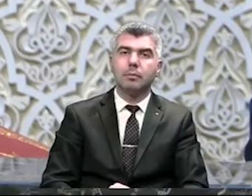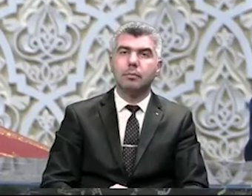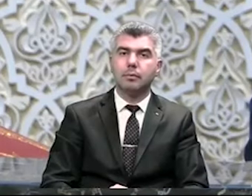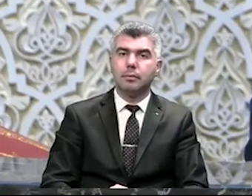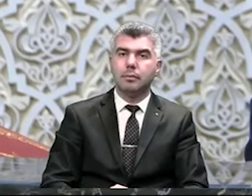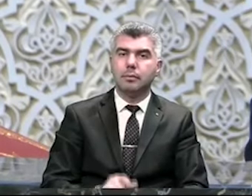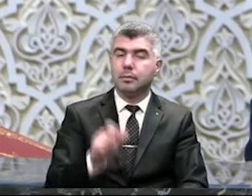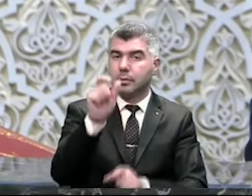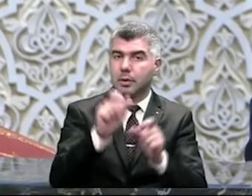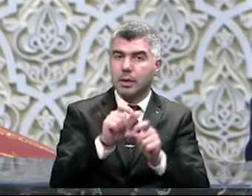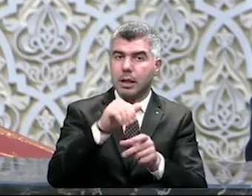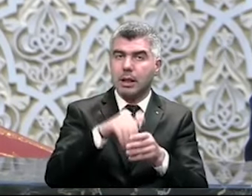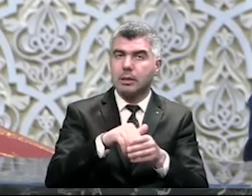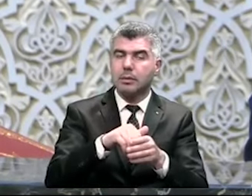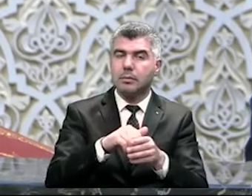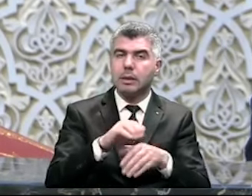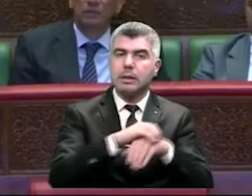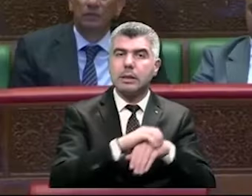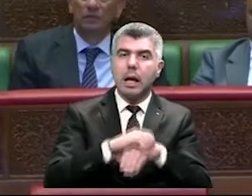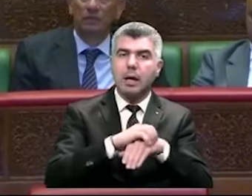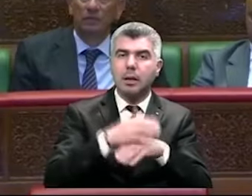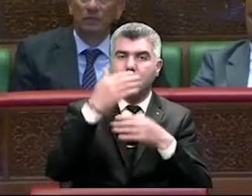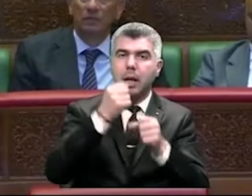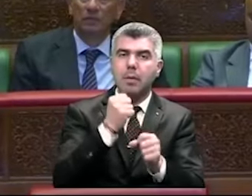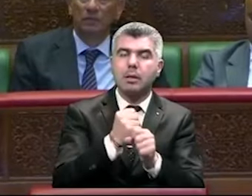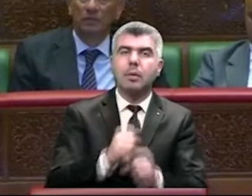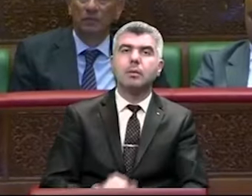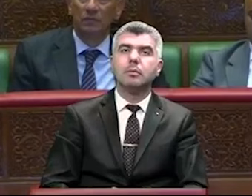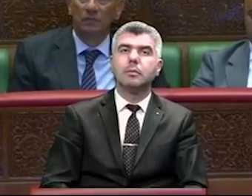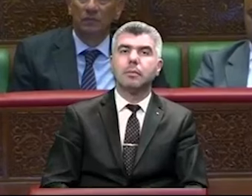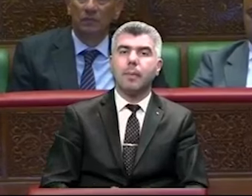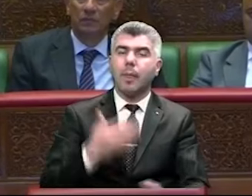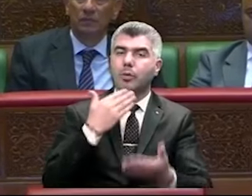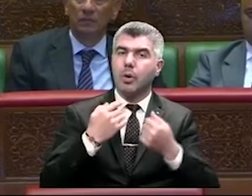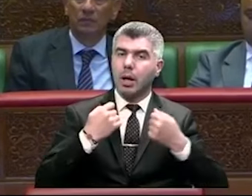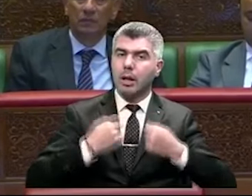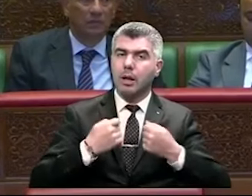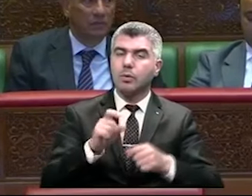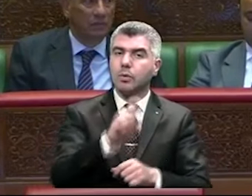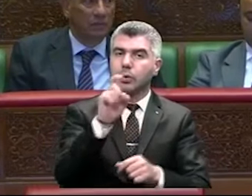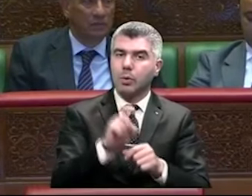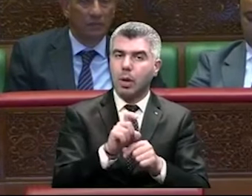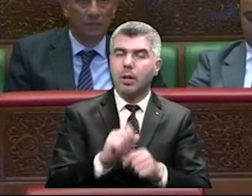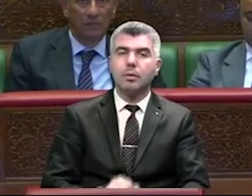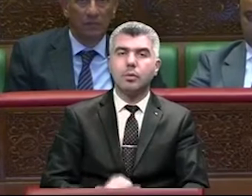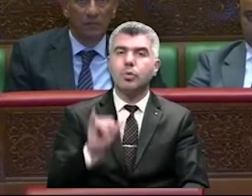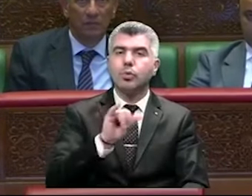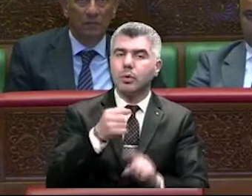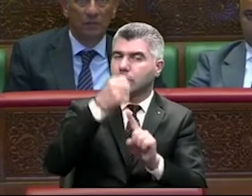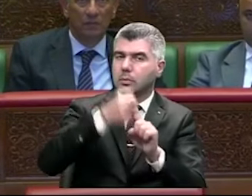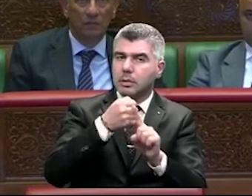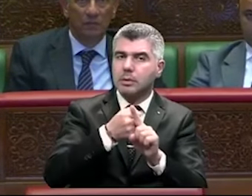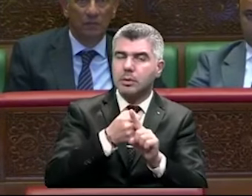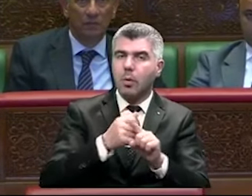لحد الساده المستشرين من فريق الاتحاد العام للشغالين بالمغرب استاذه هناء تفضلي شكرا السيد الرئيس نسائلكم السيد الوزير عن مجهودات الحكومه لتطوير